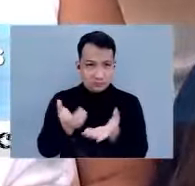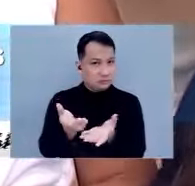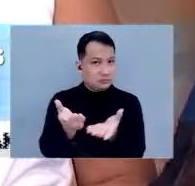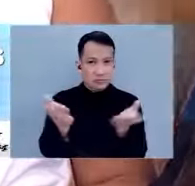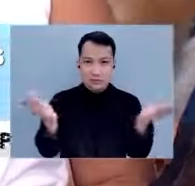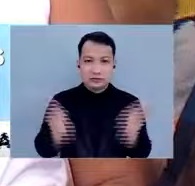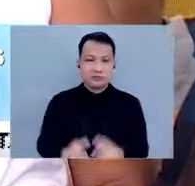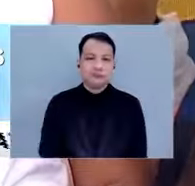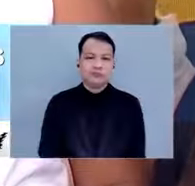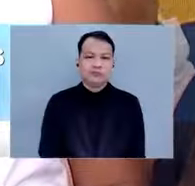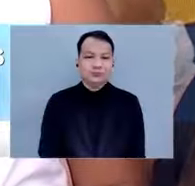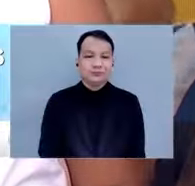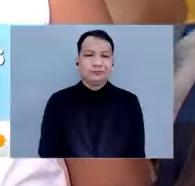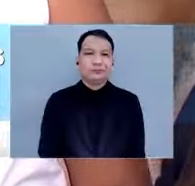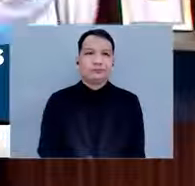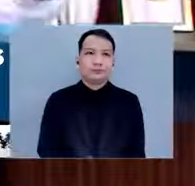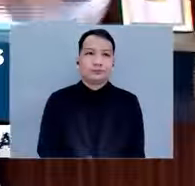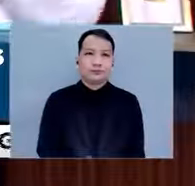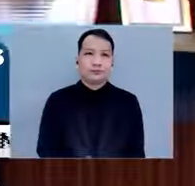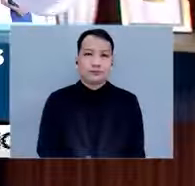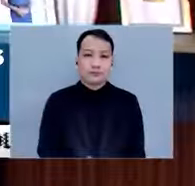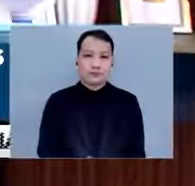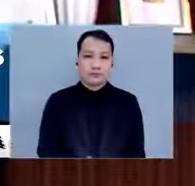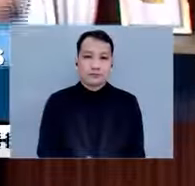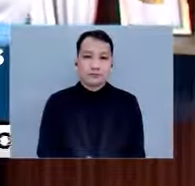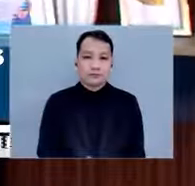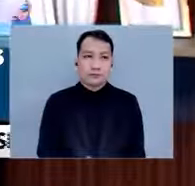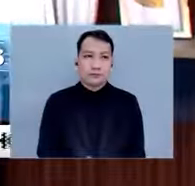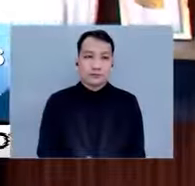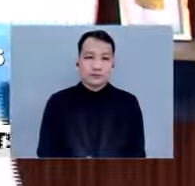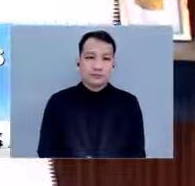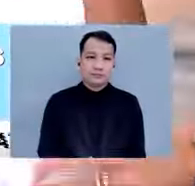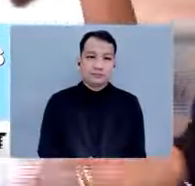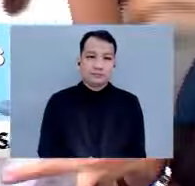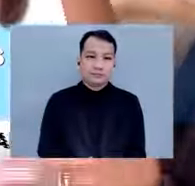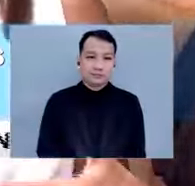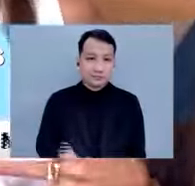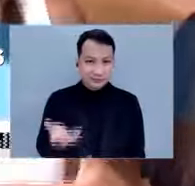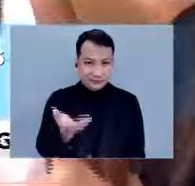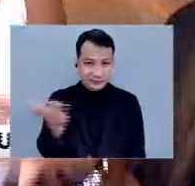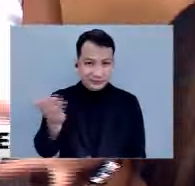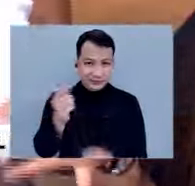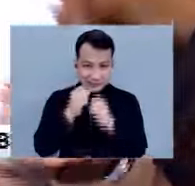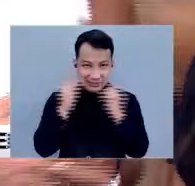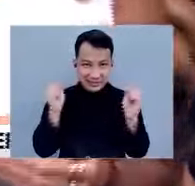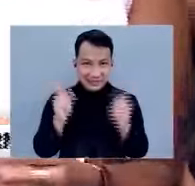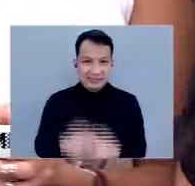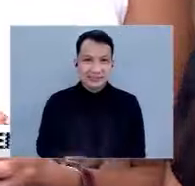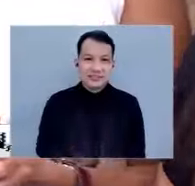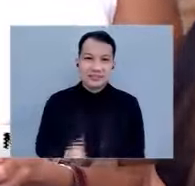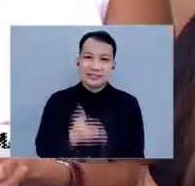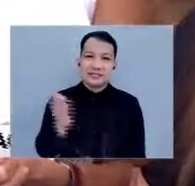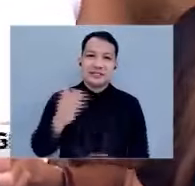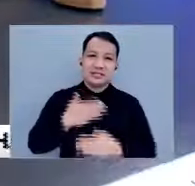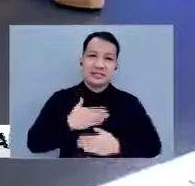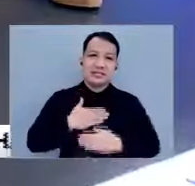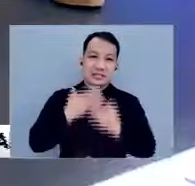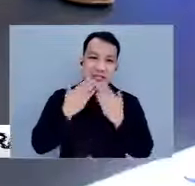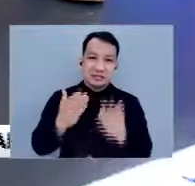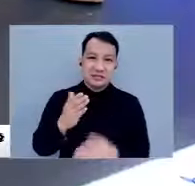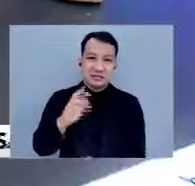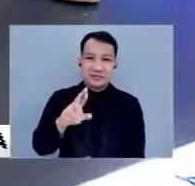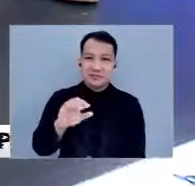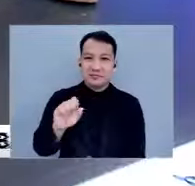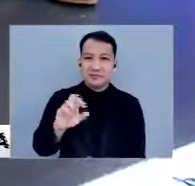ano Jess Baka may gusto kay surprise lang ako ka muli Maraming maraming salamat resin Rivero at